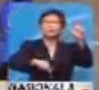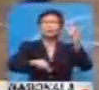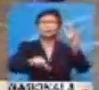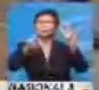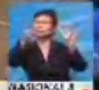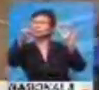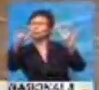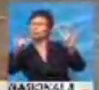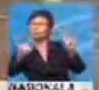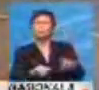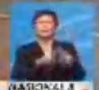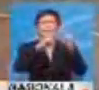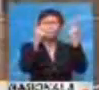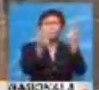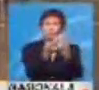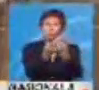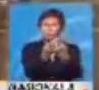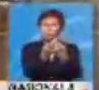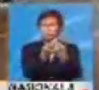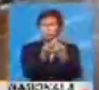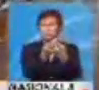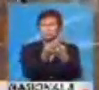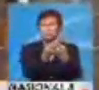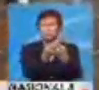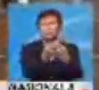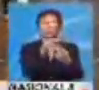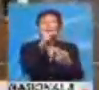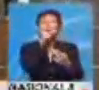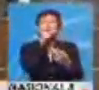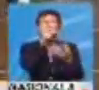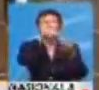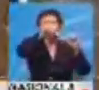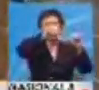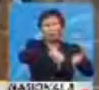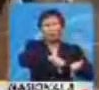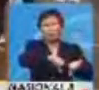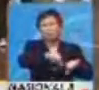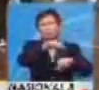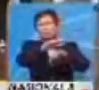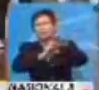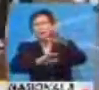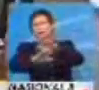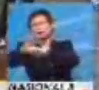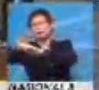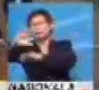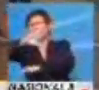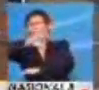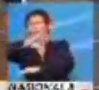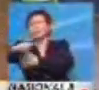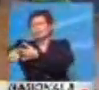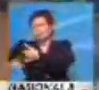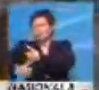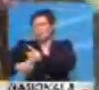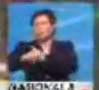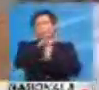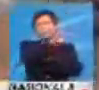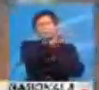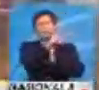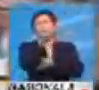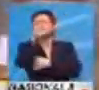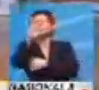26 sementara itu pasukannya dianggap antara pilihan Gadjah tewas mengejutkan di tangan ATM 41 35